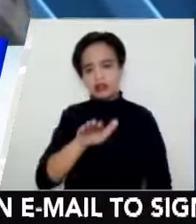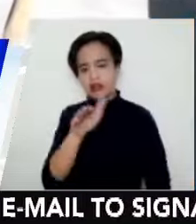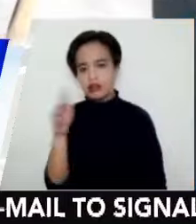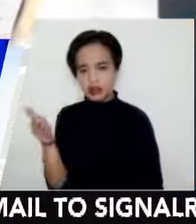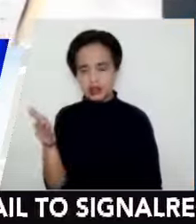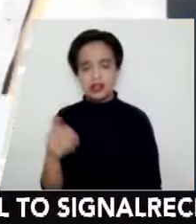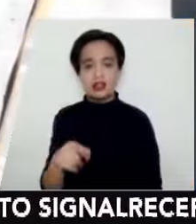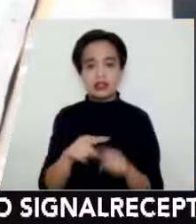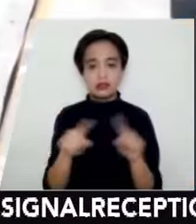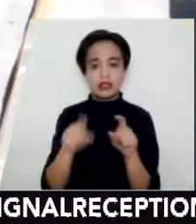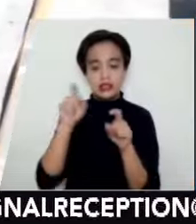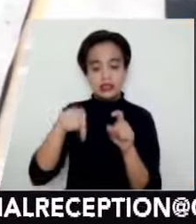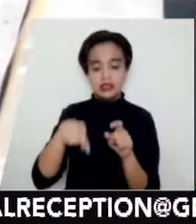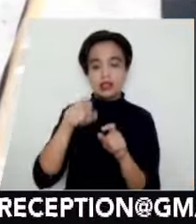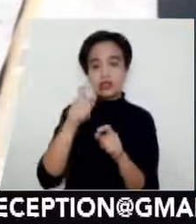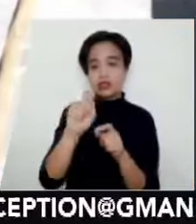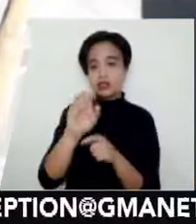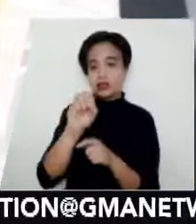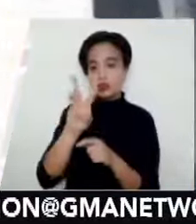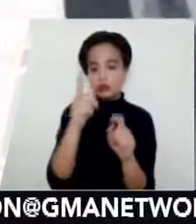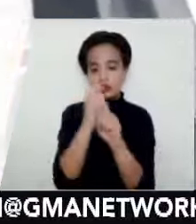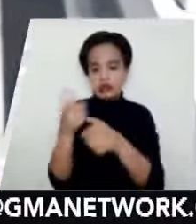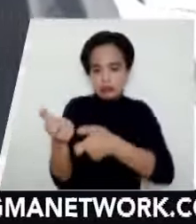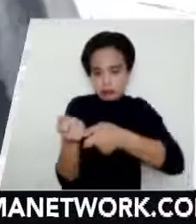para maitayo at mahatak ang truck.